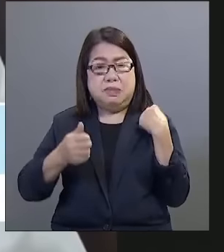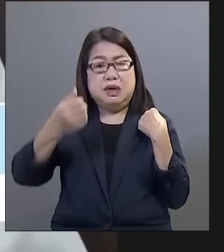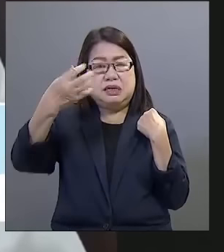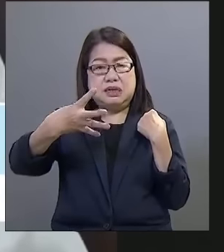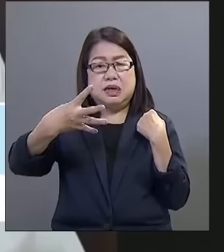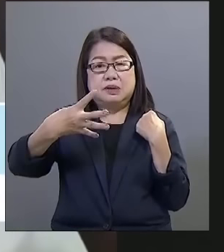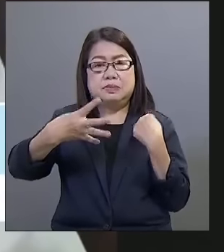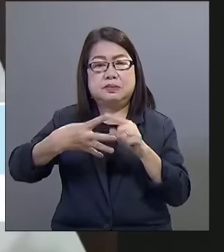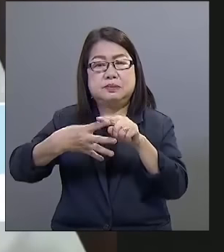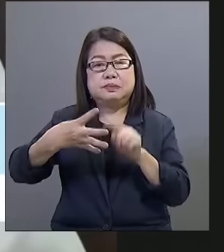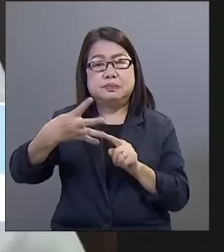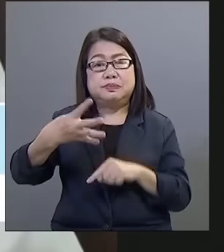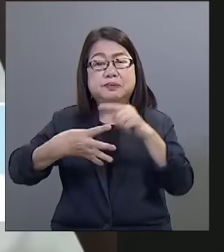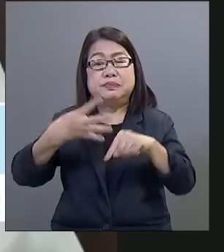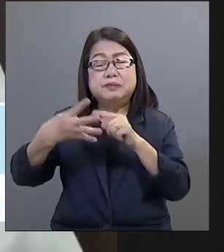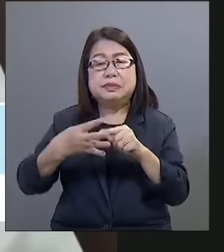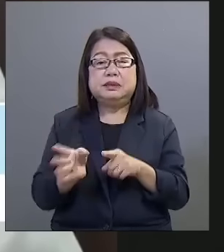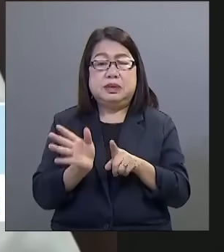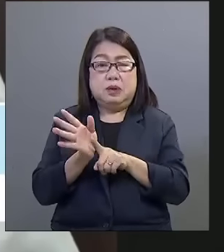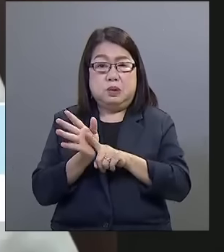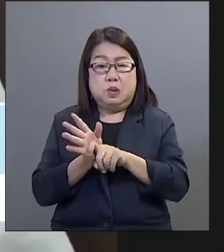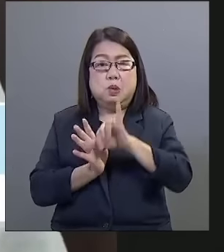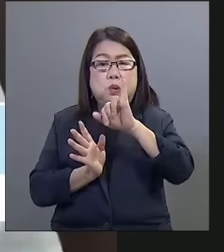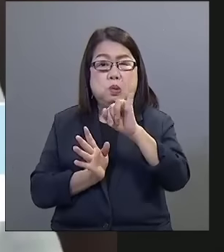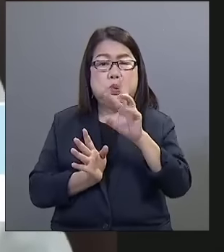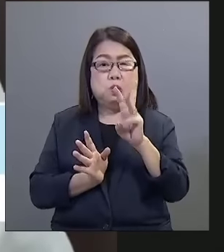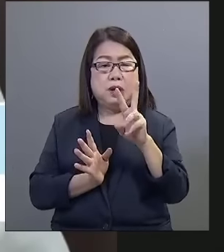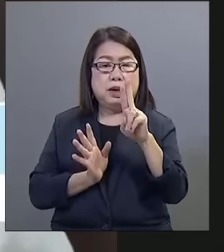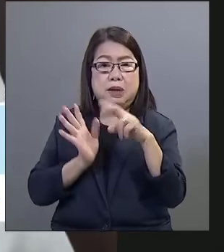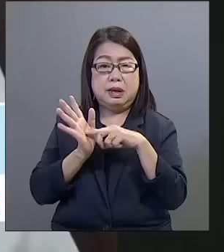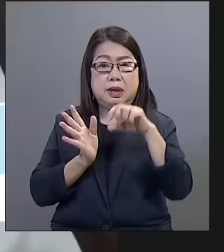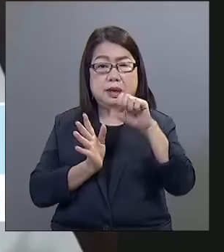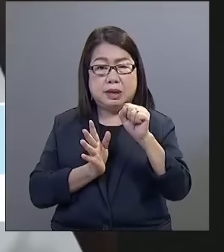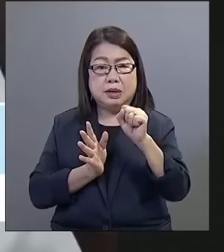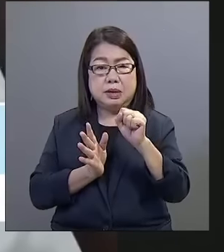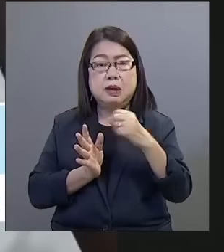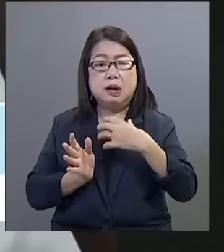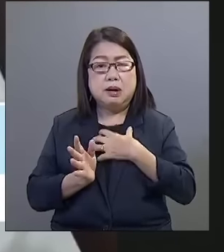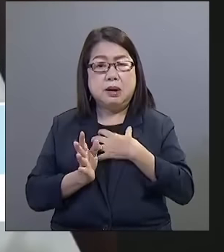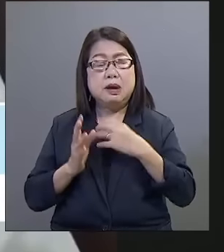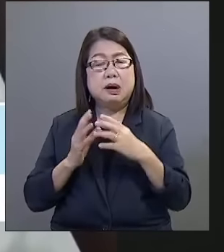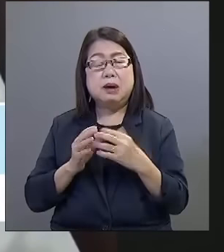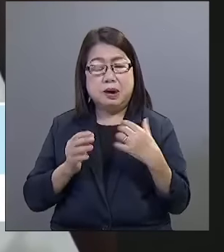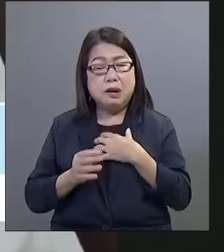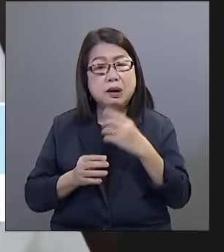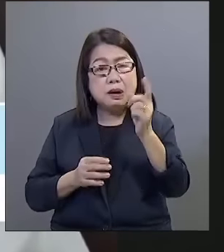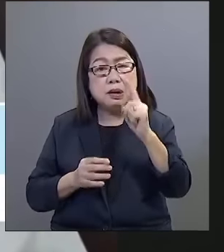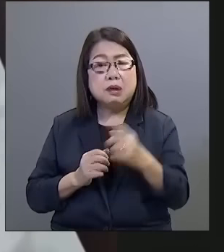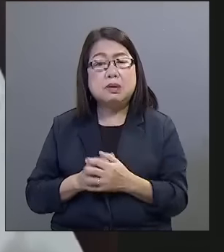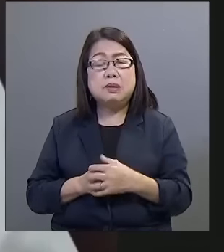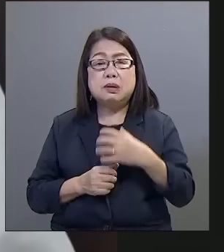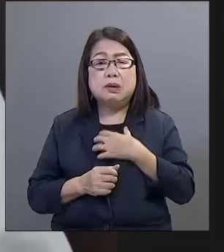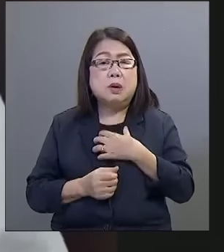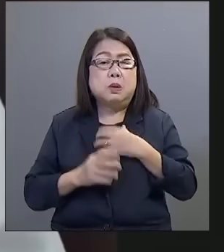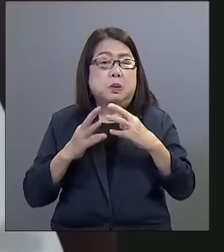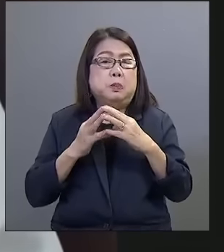ครับ ประการแรกคือไวรัสนี่ต้องการที่จะ move on ไปกับเราฮะเขาไม่ได้ต้องไม่ต้องการจะหยุด